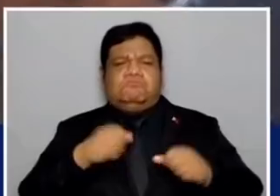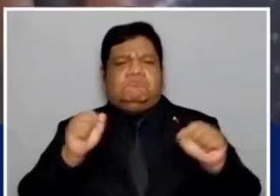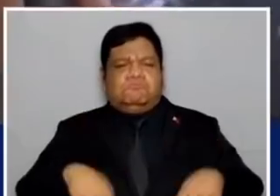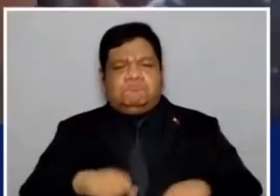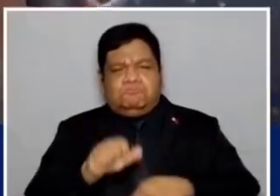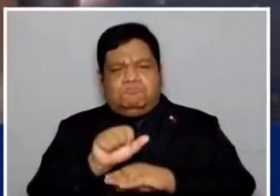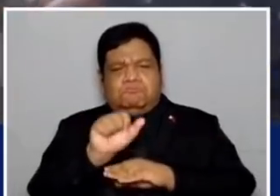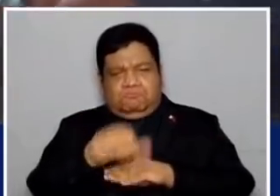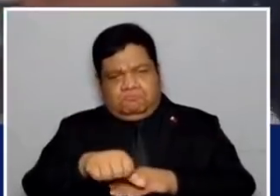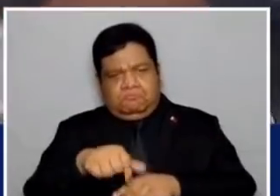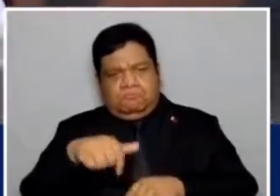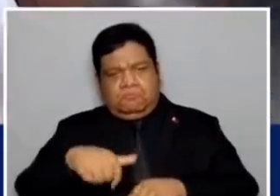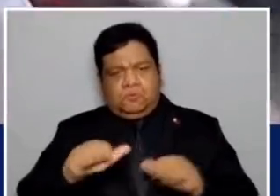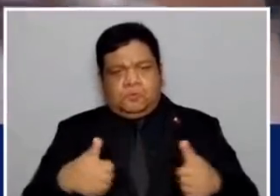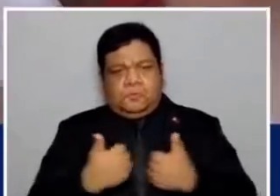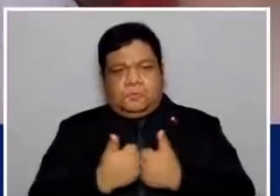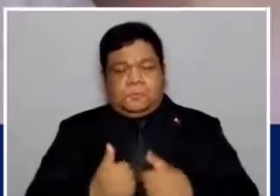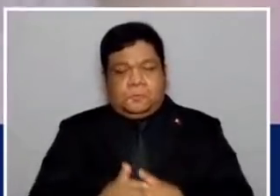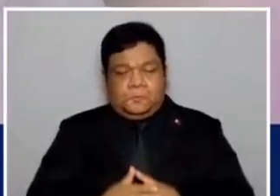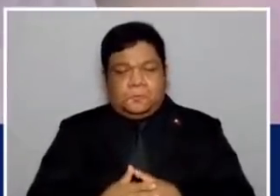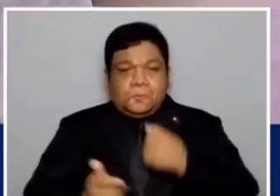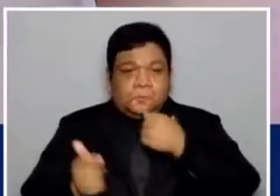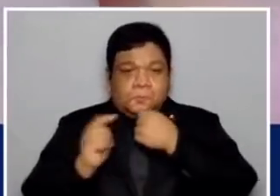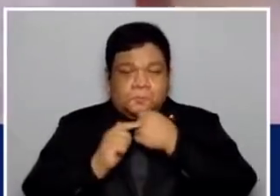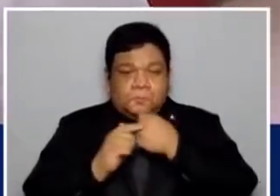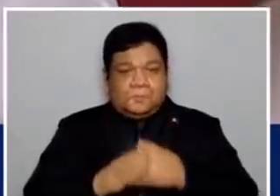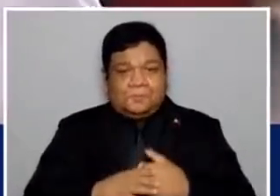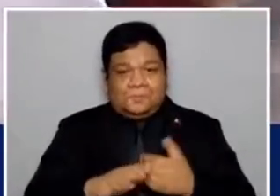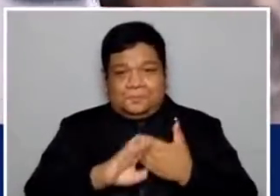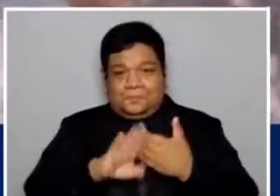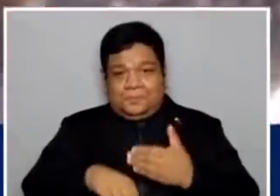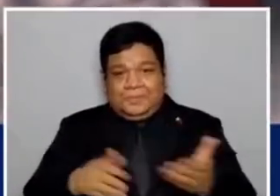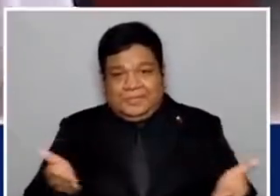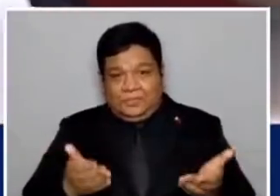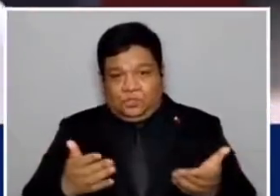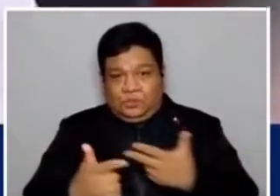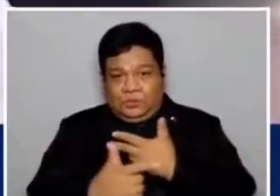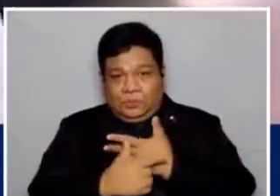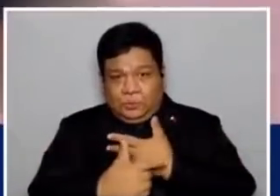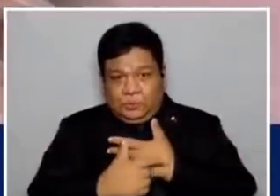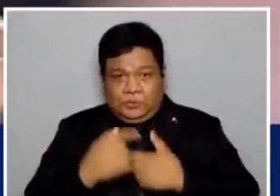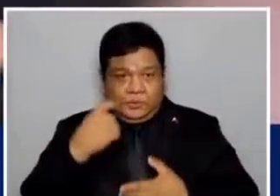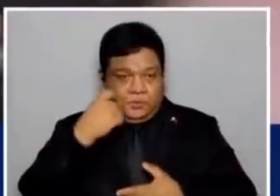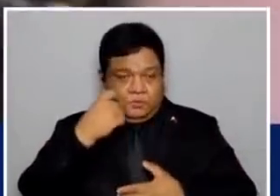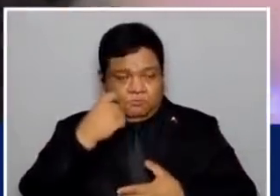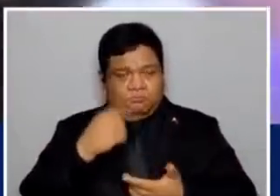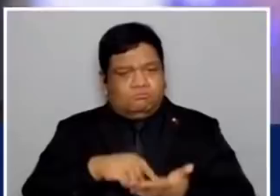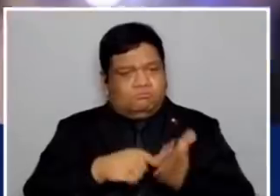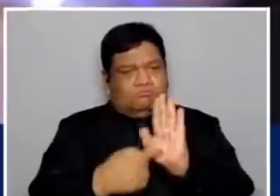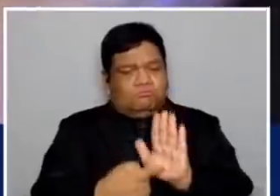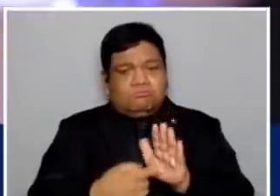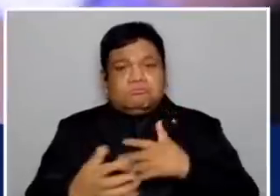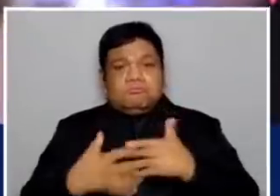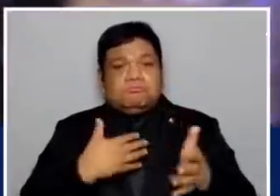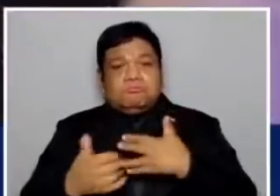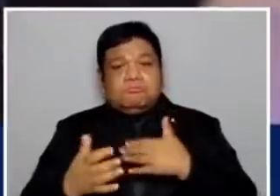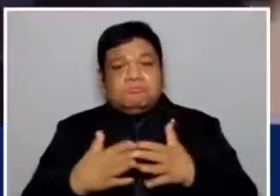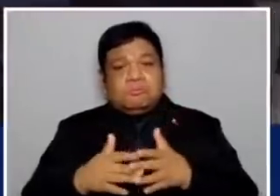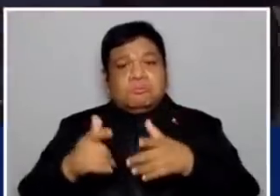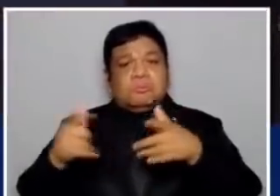buhay. At sa pagbabalik niya kanina dito sa Laguna, pinakita niyang hindi man siya i-endorso ng malaking